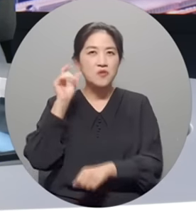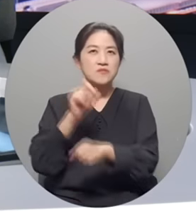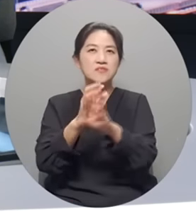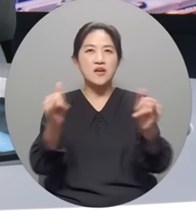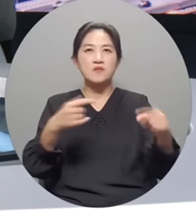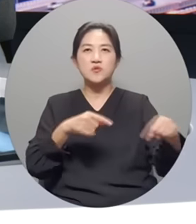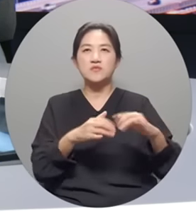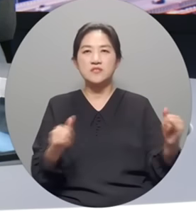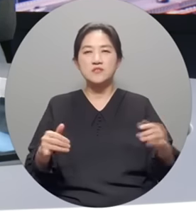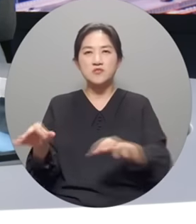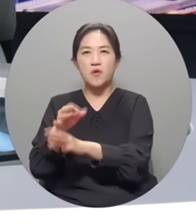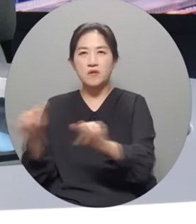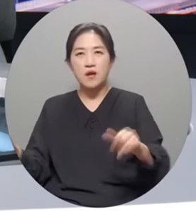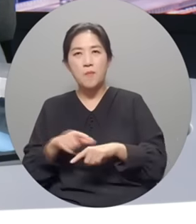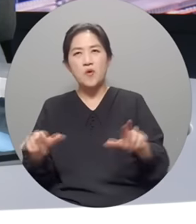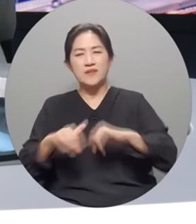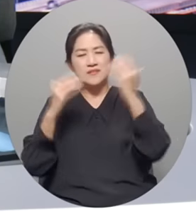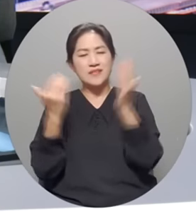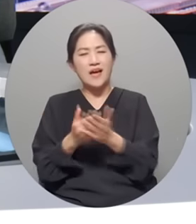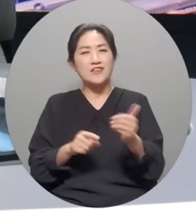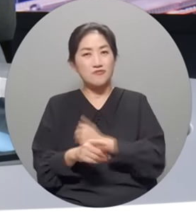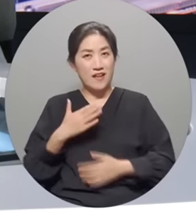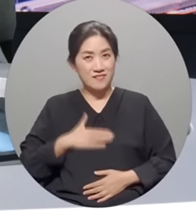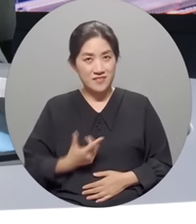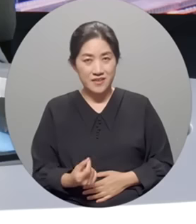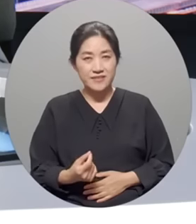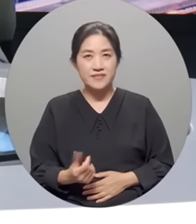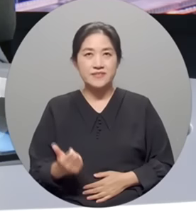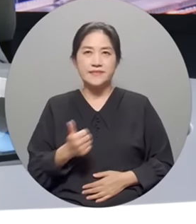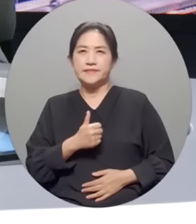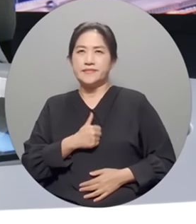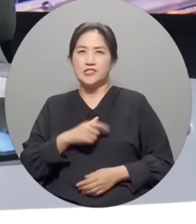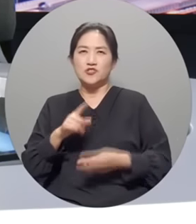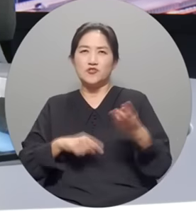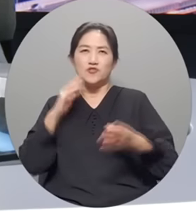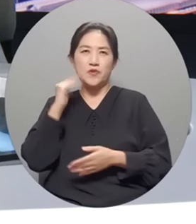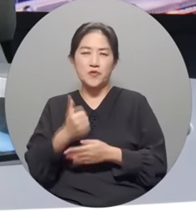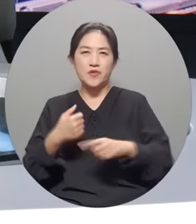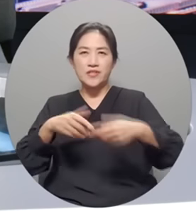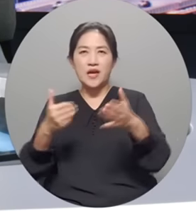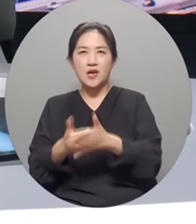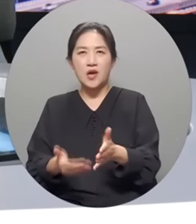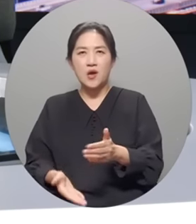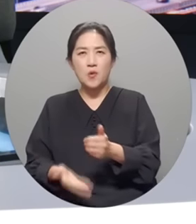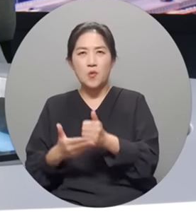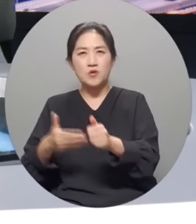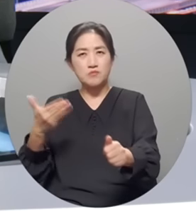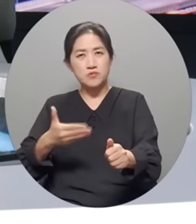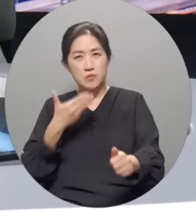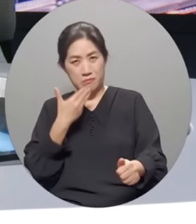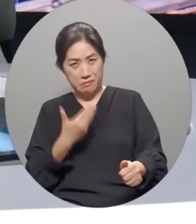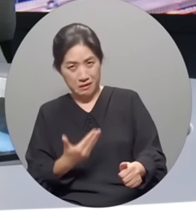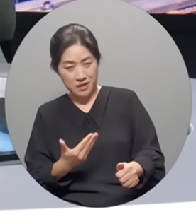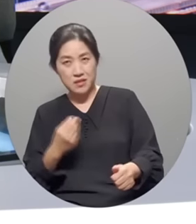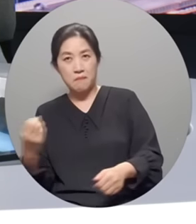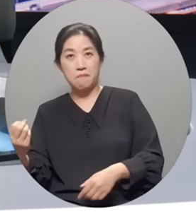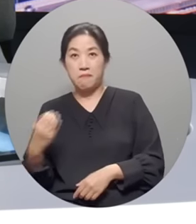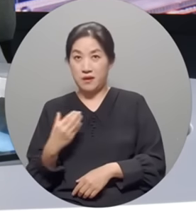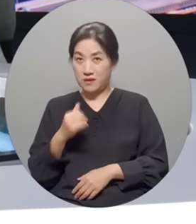정치인들도, 경제인들도, 보통 사람들도 알고 있습니다. 자존심 센 윤 대통령이 당의 공천을 부탁했을 것 같냐는